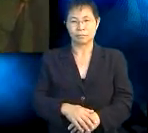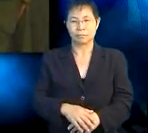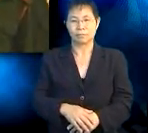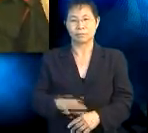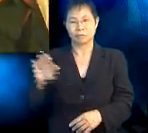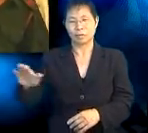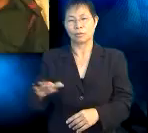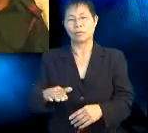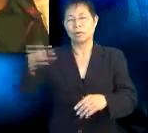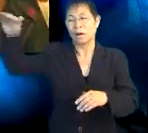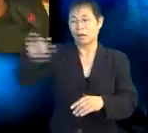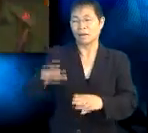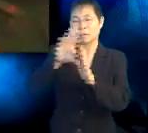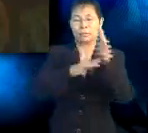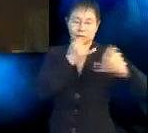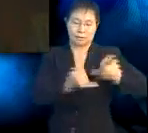kau memang adik yang berjasa, Murad.